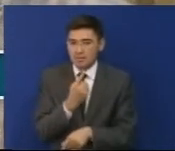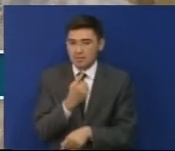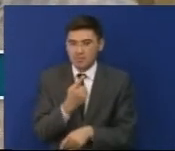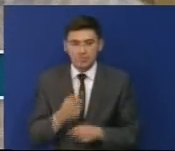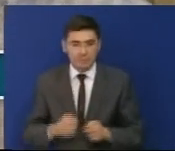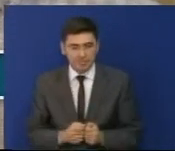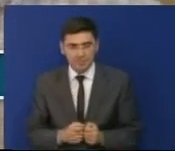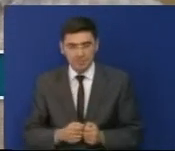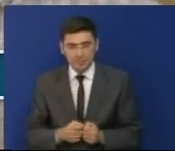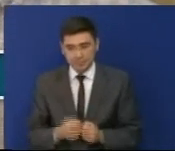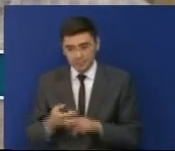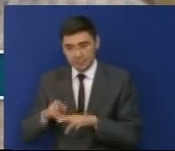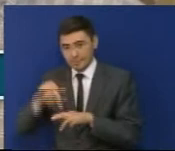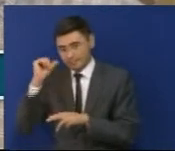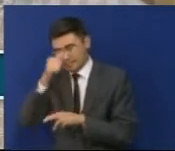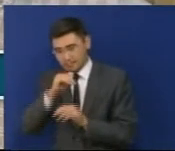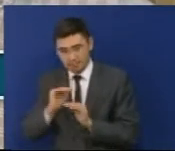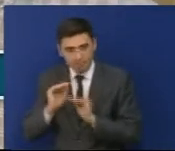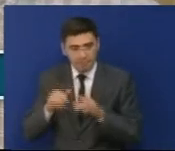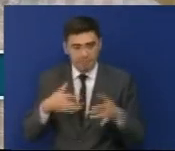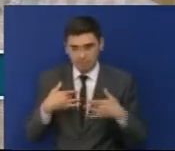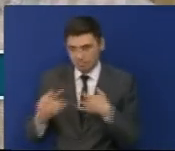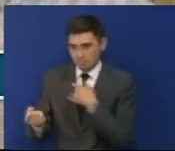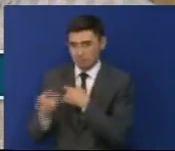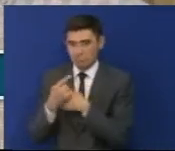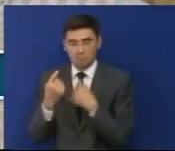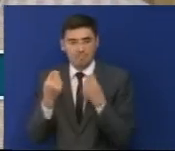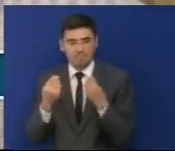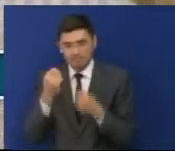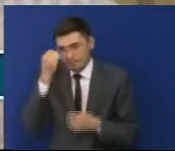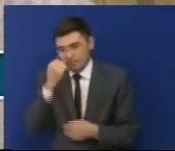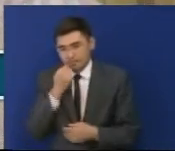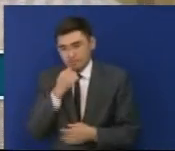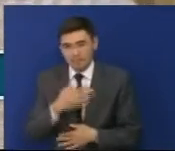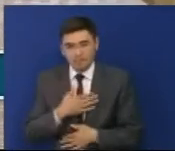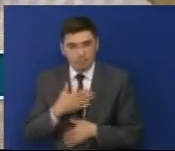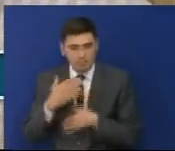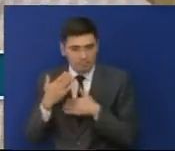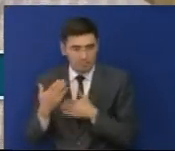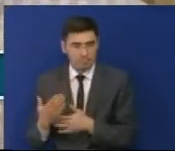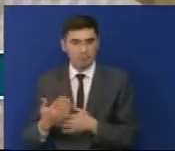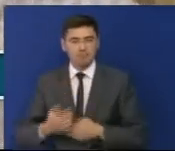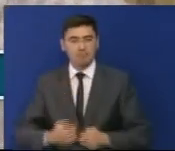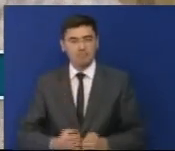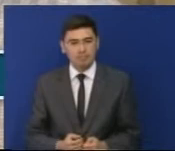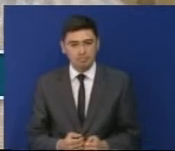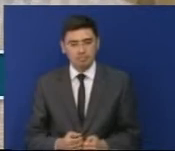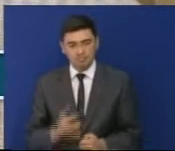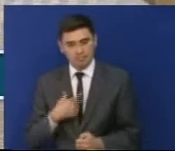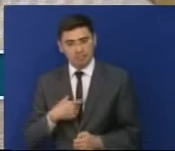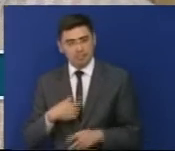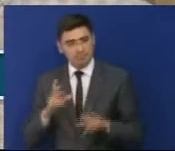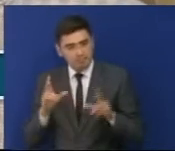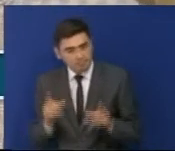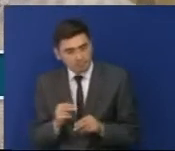осы биыл ғана. Үлкен рөл беріп жатыр. Рахмет айтам. Енді өзіме де сәттілік,